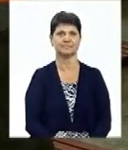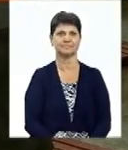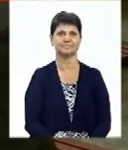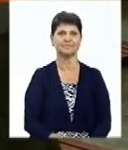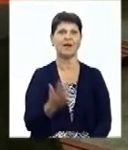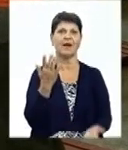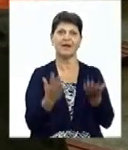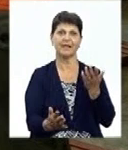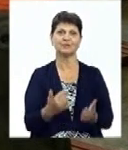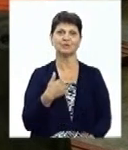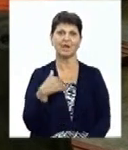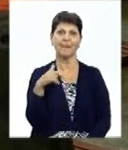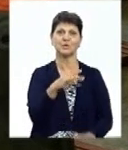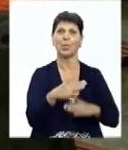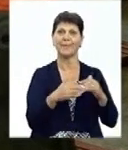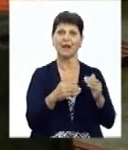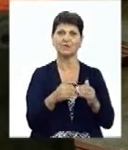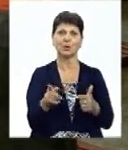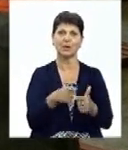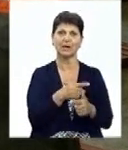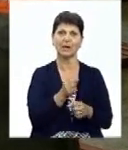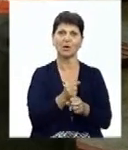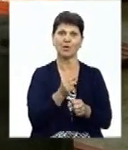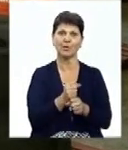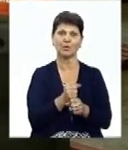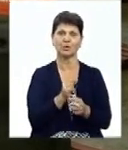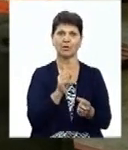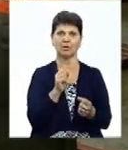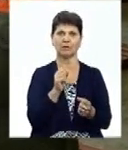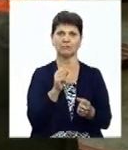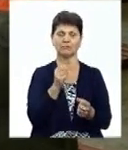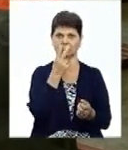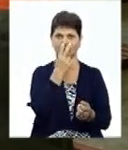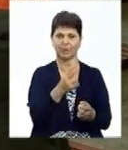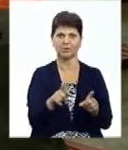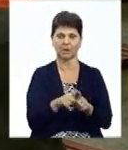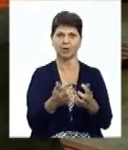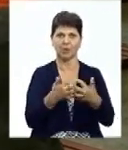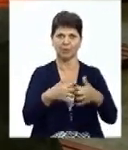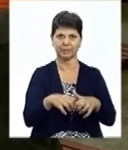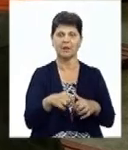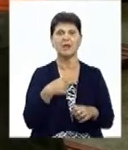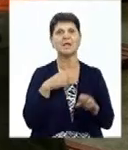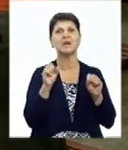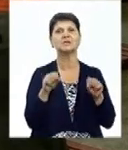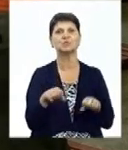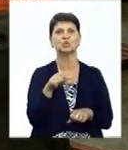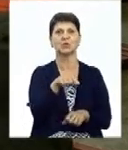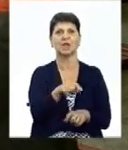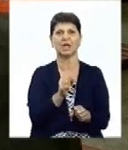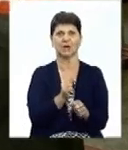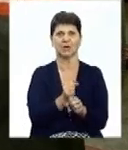Якщо я піду на практику або на роботу і зустріну там такі типи моделі верстатів, я зможу на них